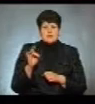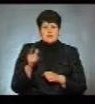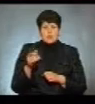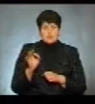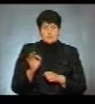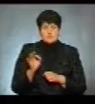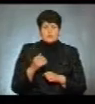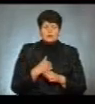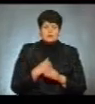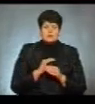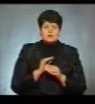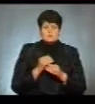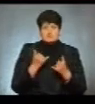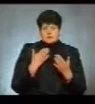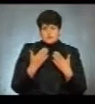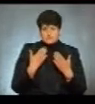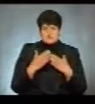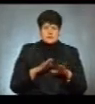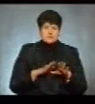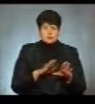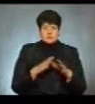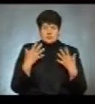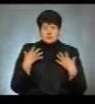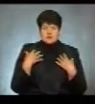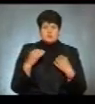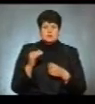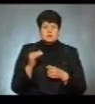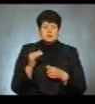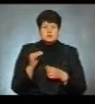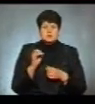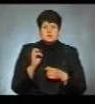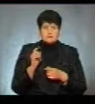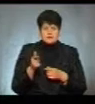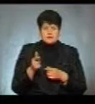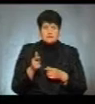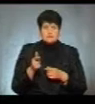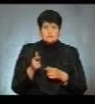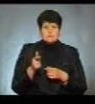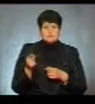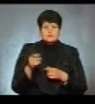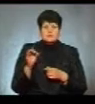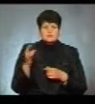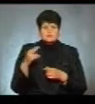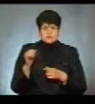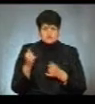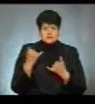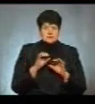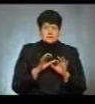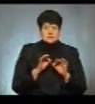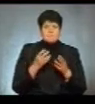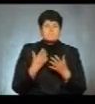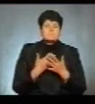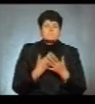Хочу додати, що сьогодні ми спілкувалися також з заступницею начальника управління житлово-комунального господарства Тернопільської облдержадміністрації. Вона, власне, зараз нам розповість про